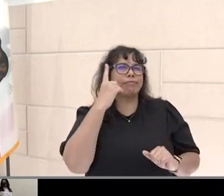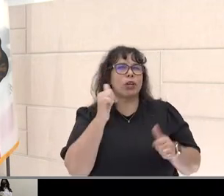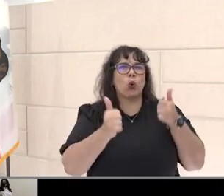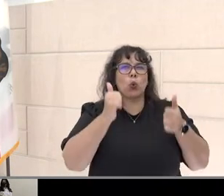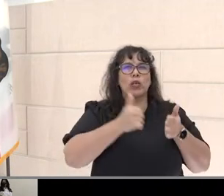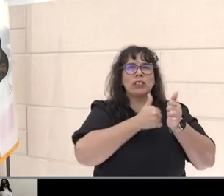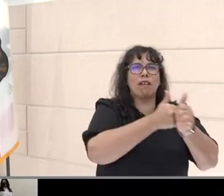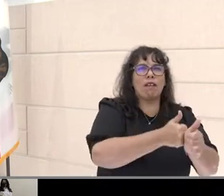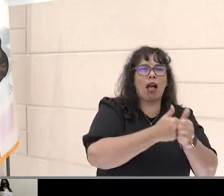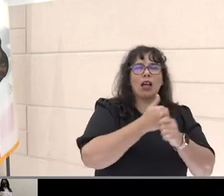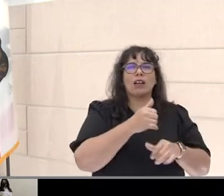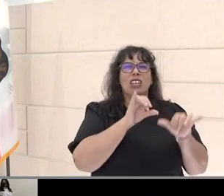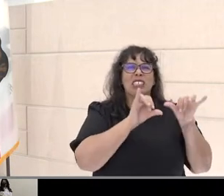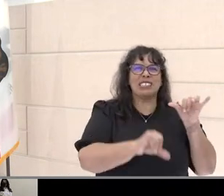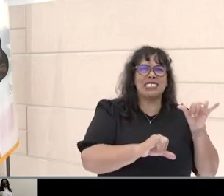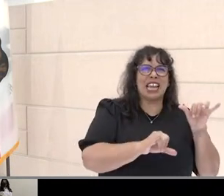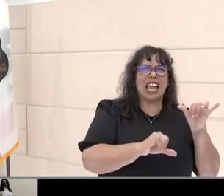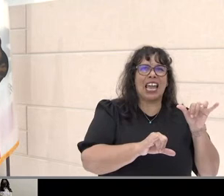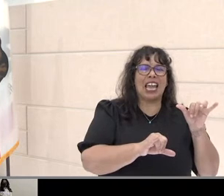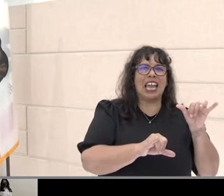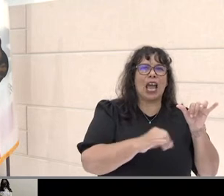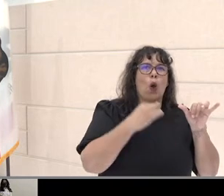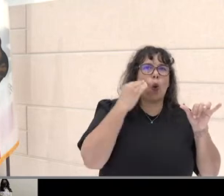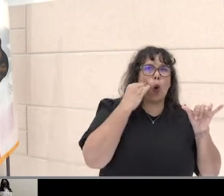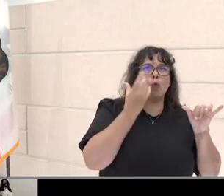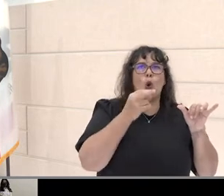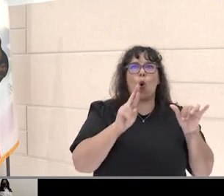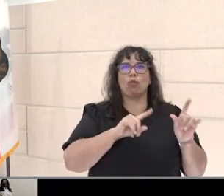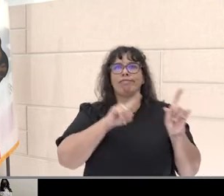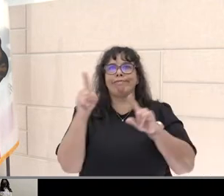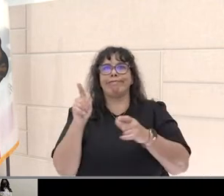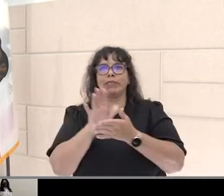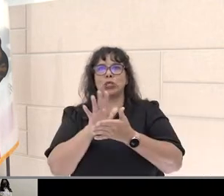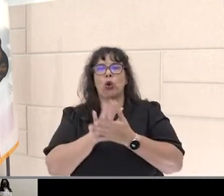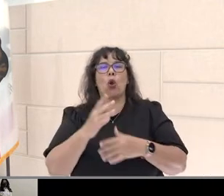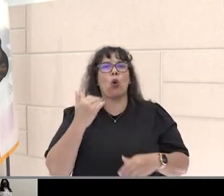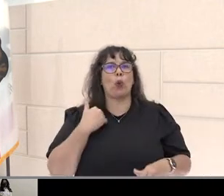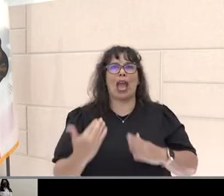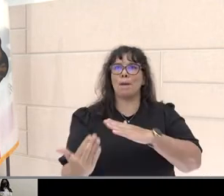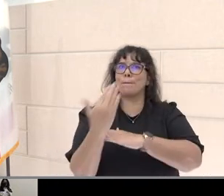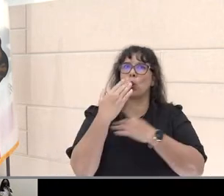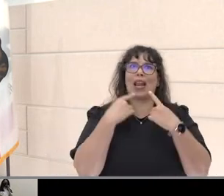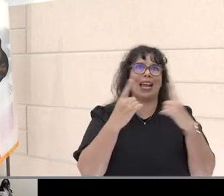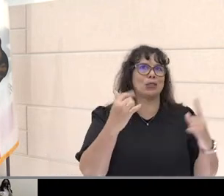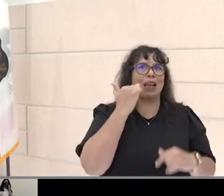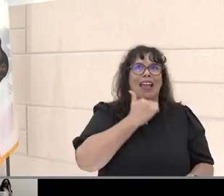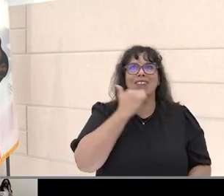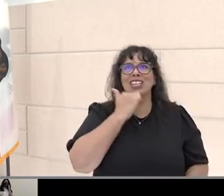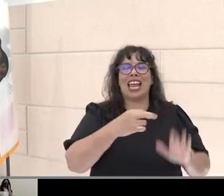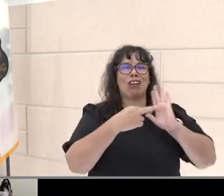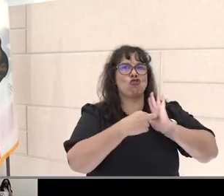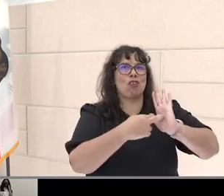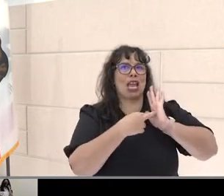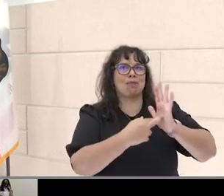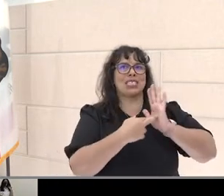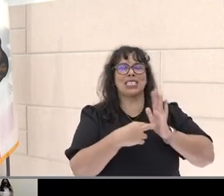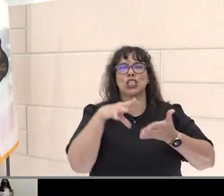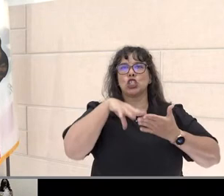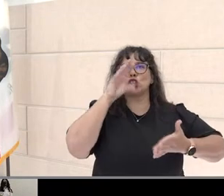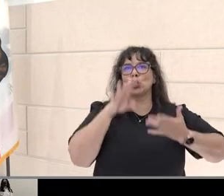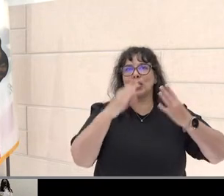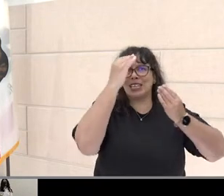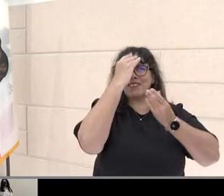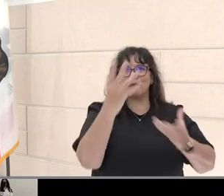จเรียนนังคาถาวิบบําใบเรียนบําใบติดตามกรมจีระเบียบนาคละหายยังเมียนกาประกาศดำนังจีเรียงร้อยทั้ง